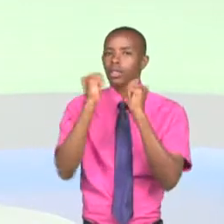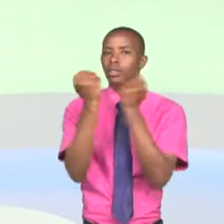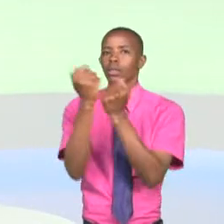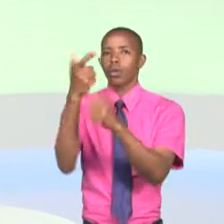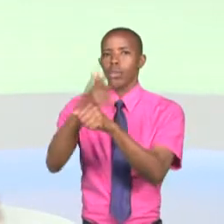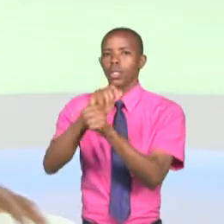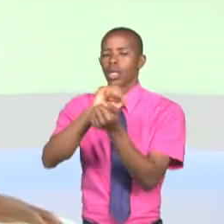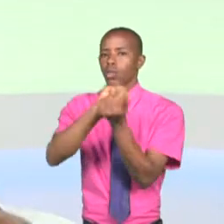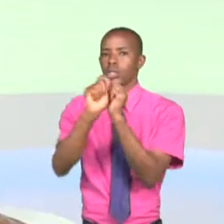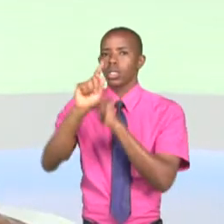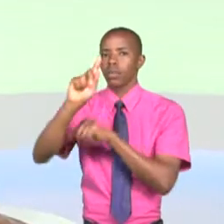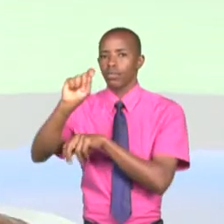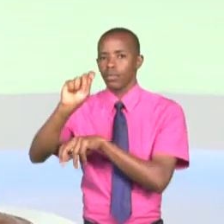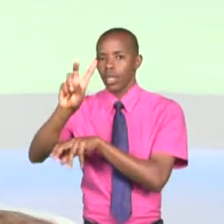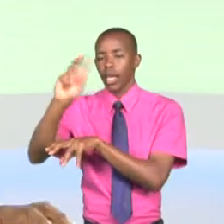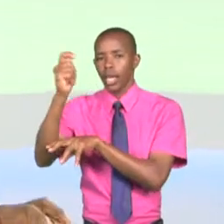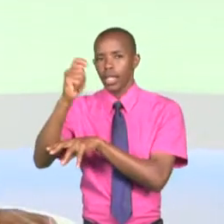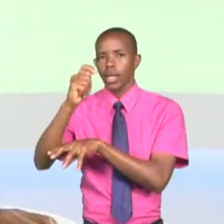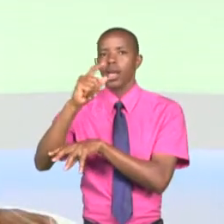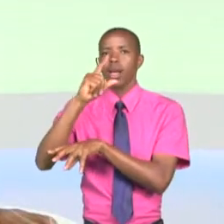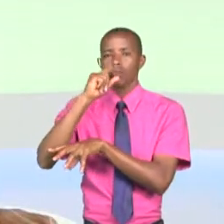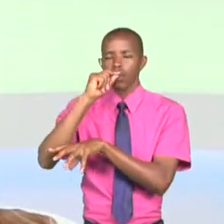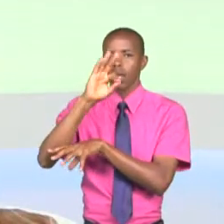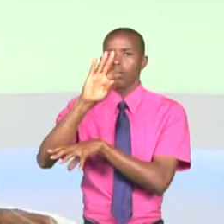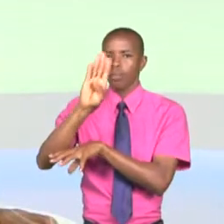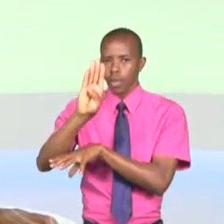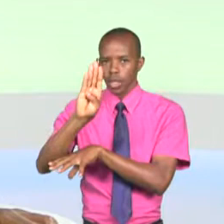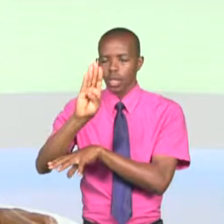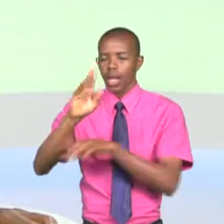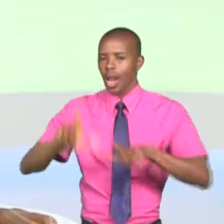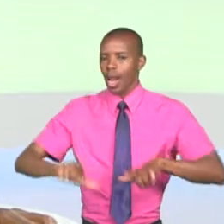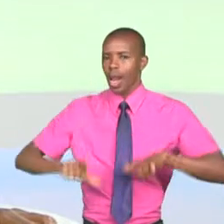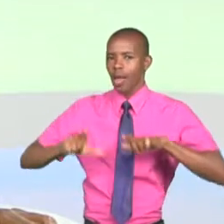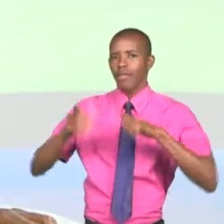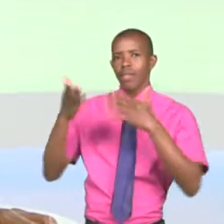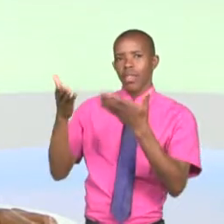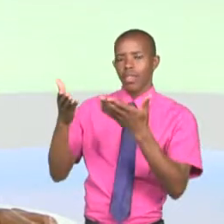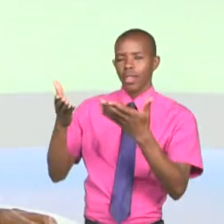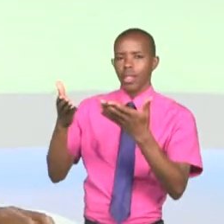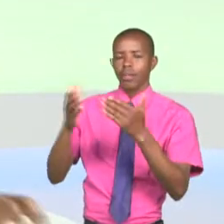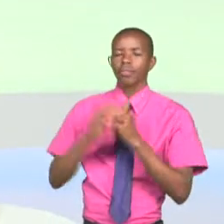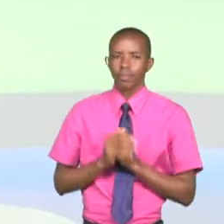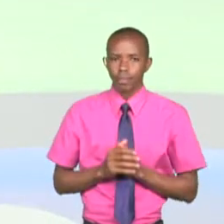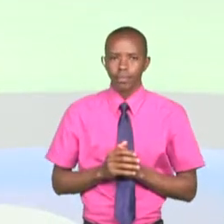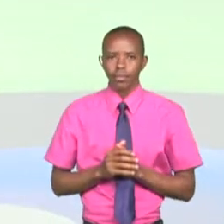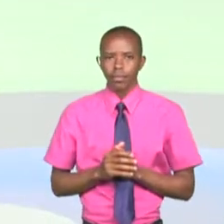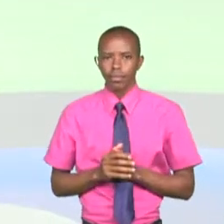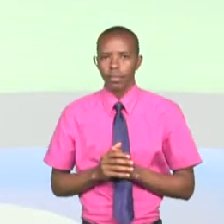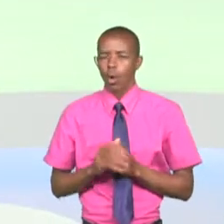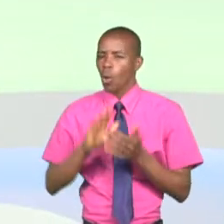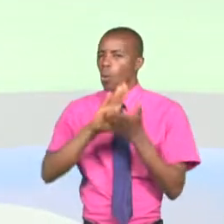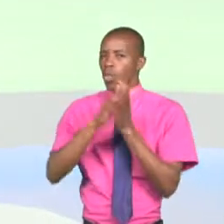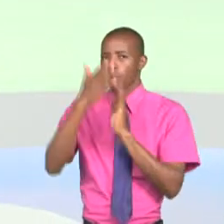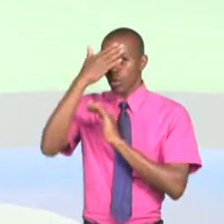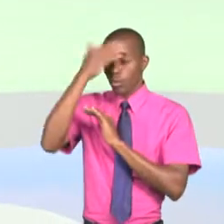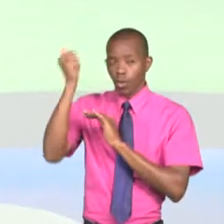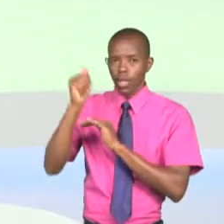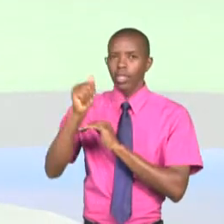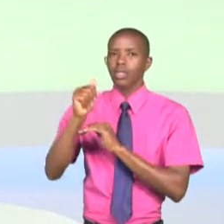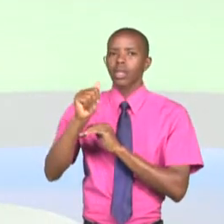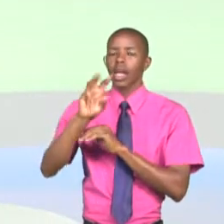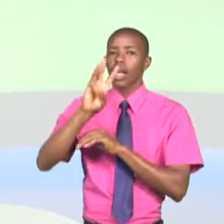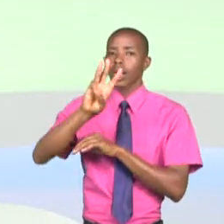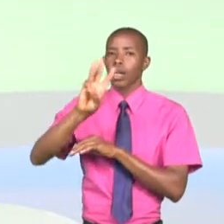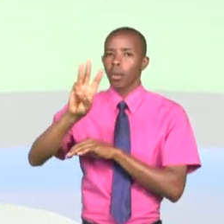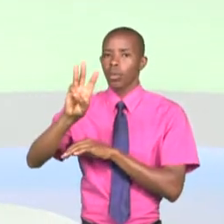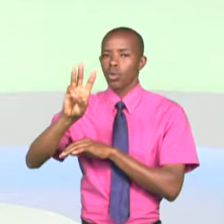kijamii Switch TV Kenya kwenye Facebook na Twitter. Tunapeperusha matangazo haya kwa njia ya moja kwa moja, bila kusahau tovuti yetu maridadi